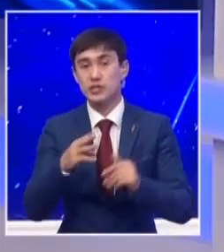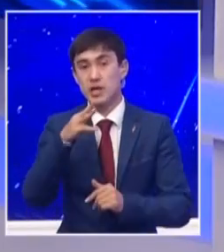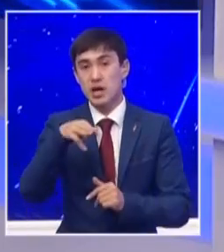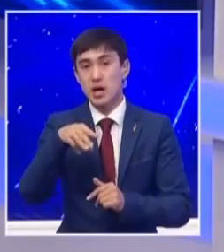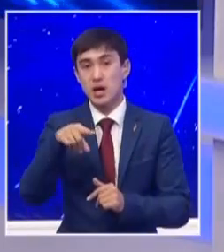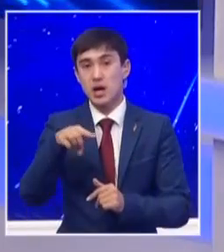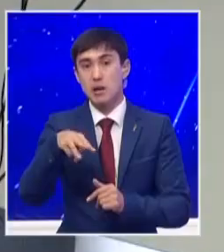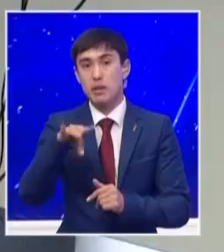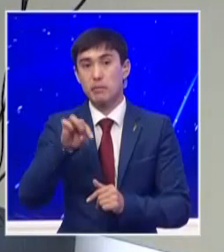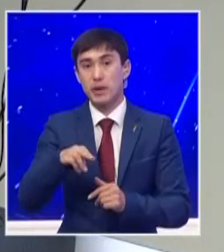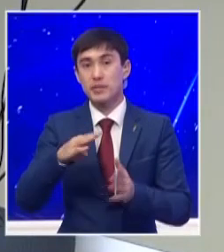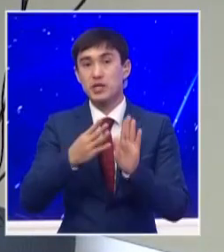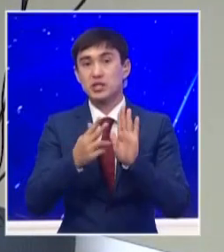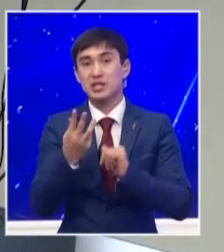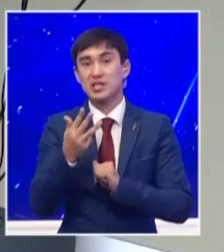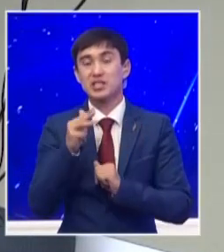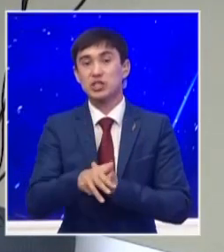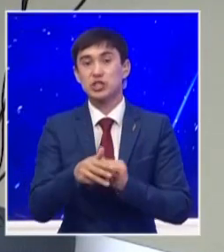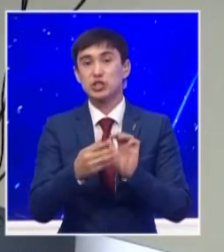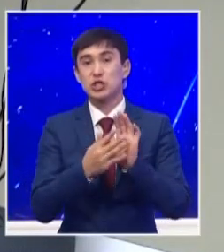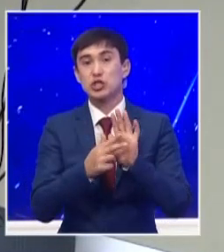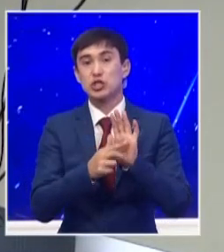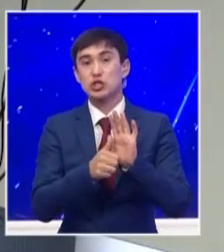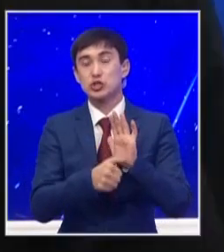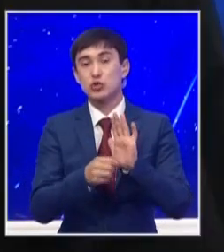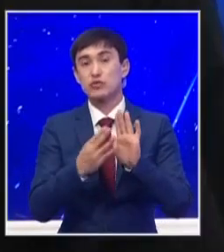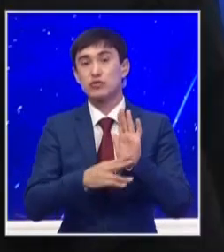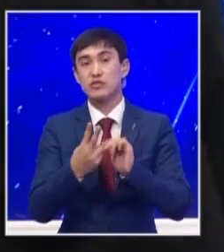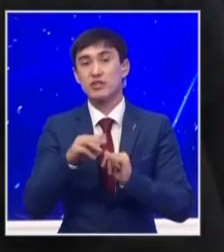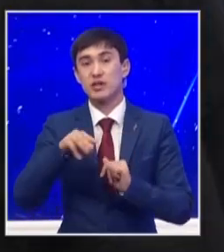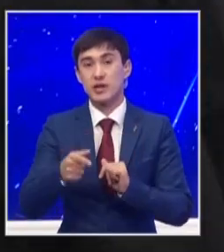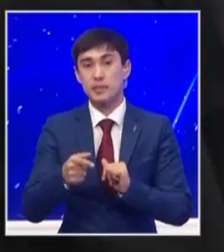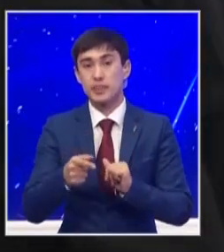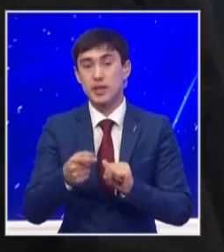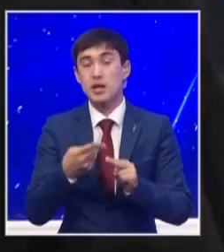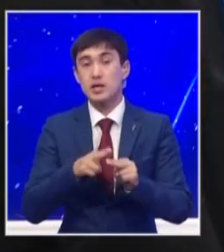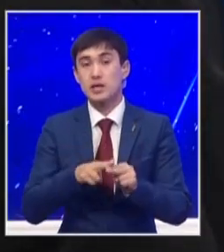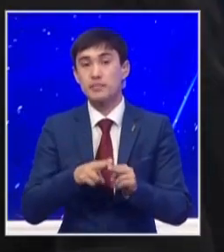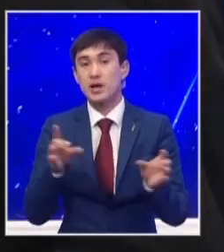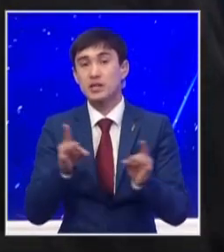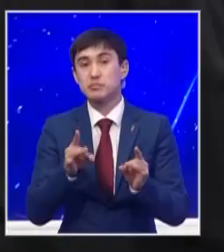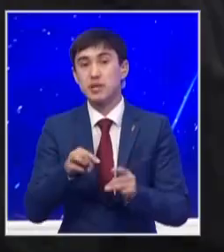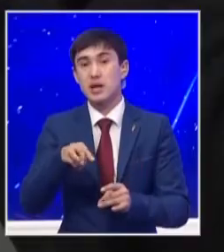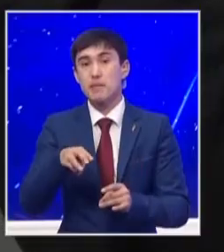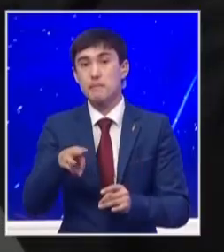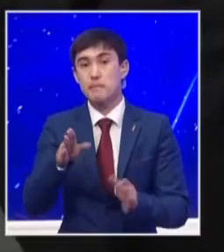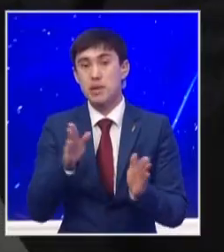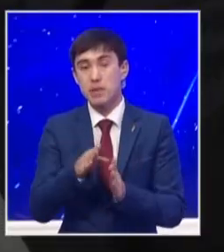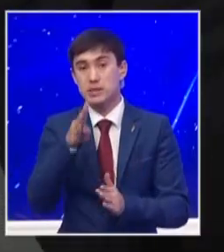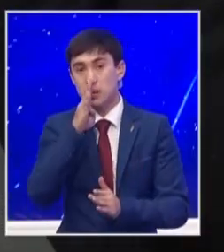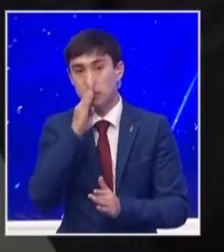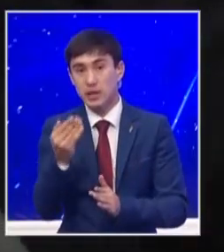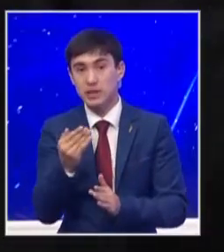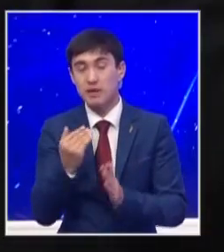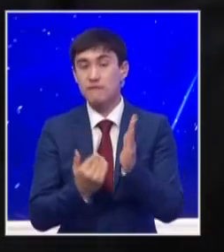и месячный расчётный показатель 3692 тенг Однако вместе с тем с размером за размера